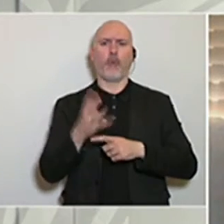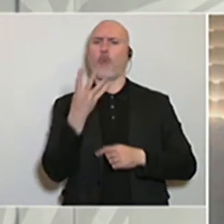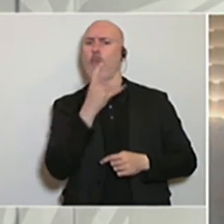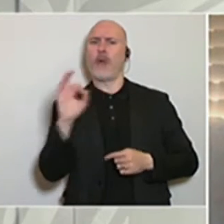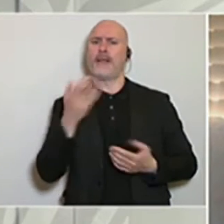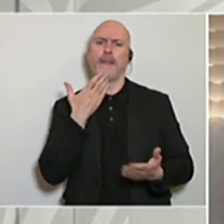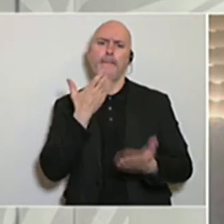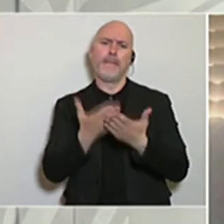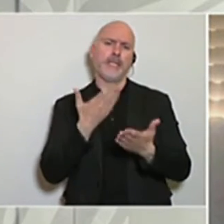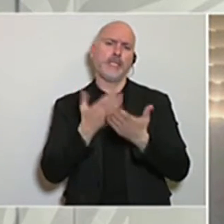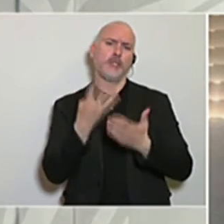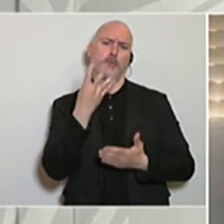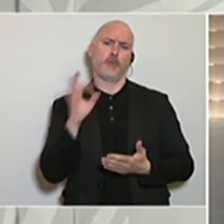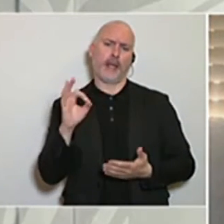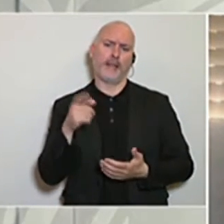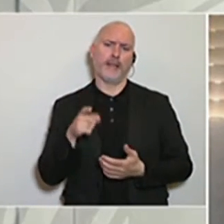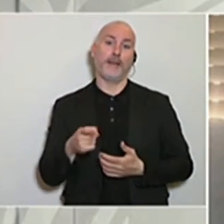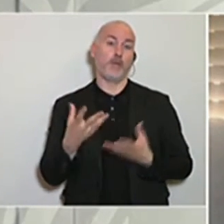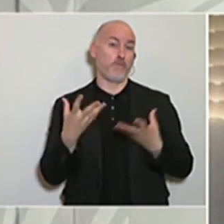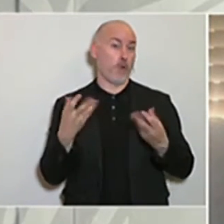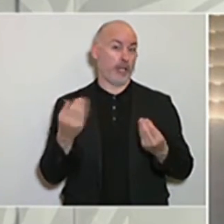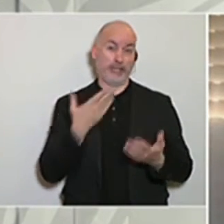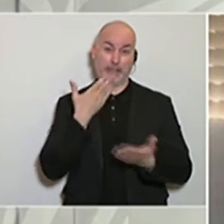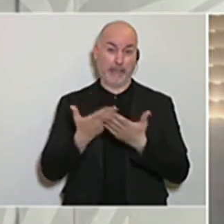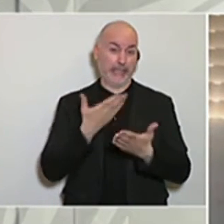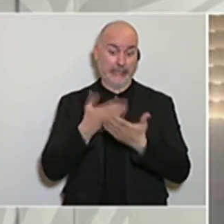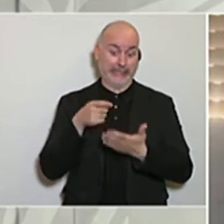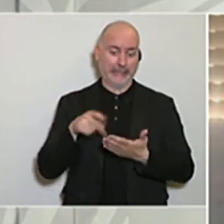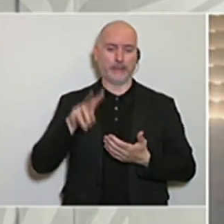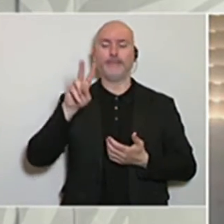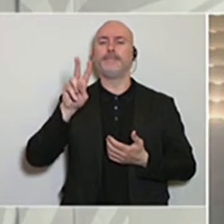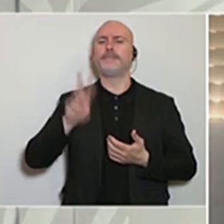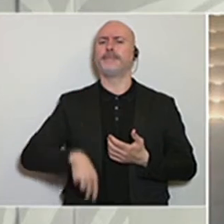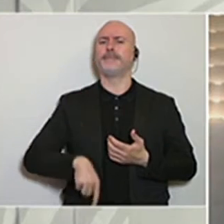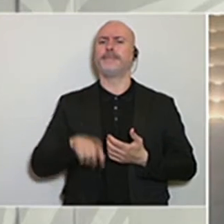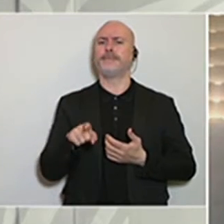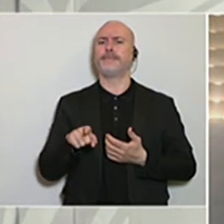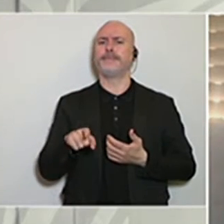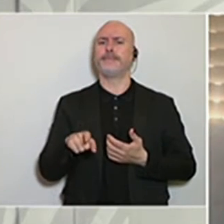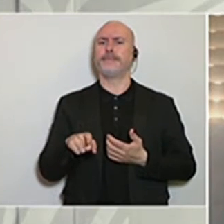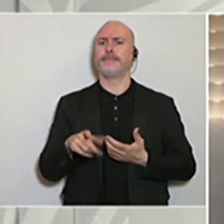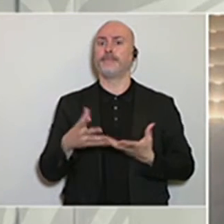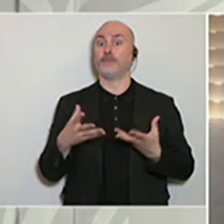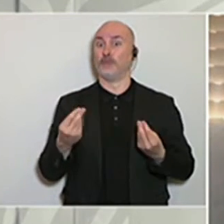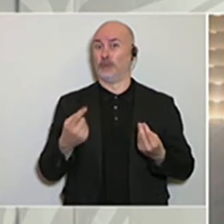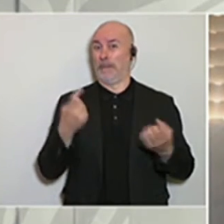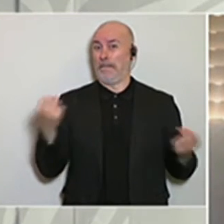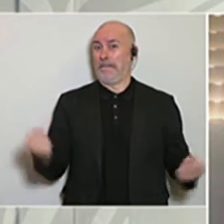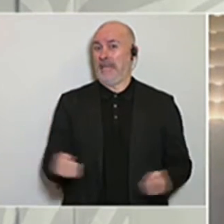peticions i moltes d'elles eren peticions de molts milions d'euros